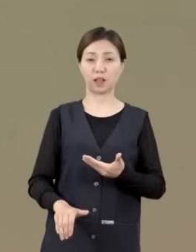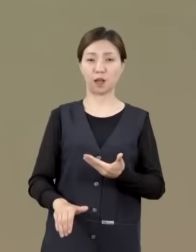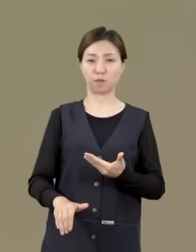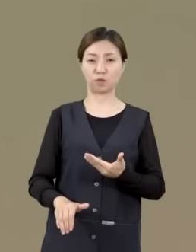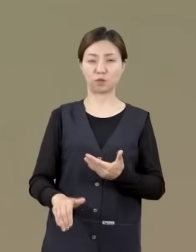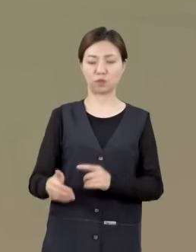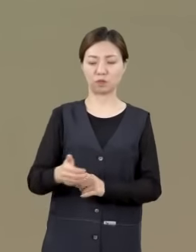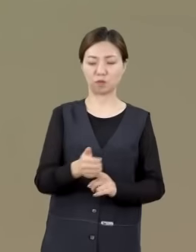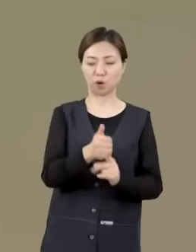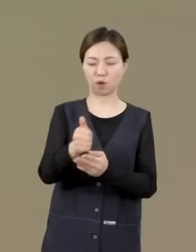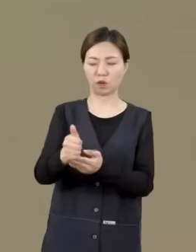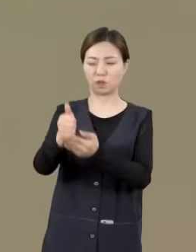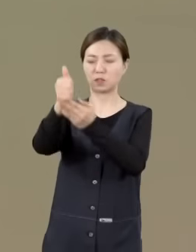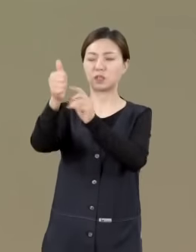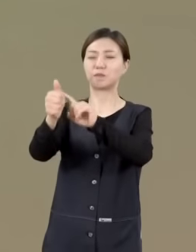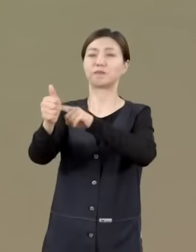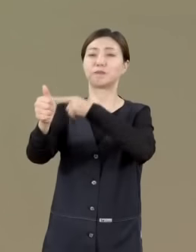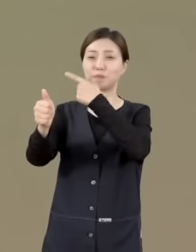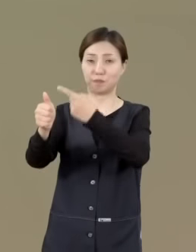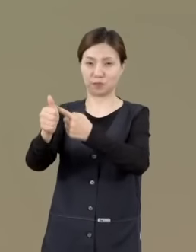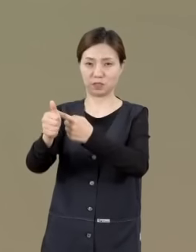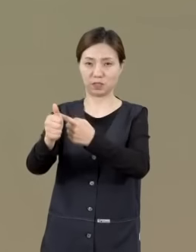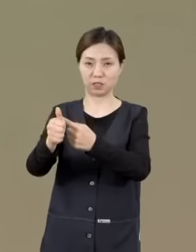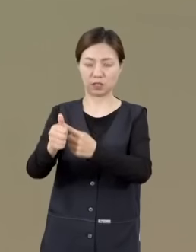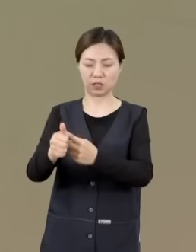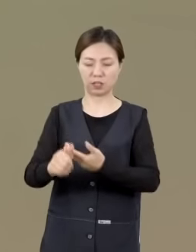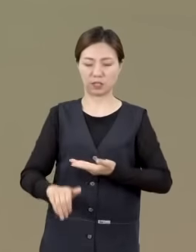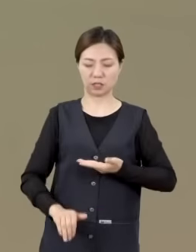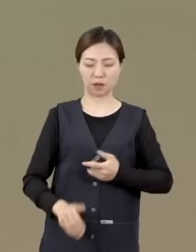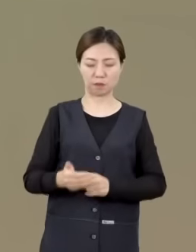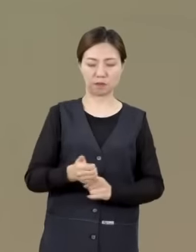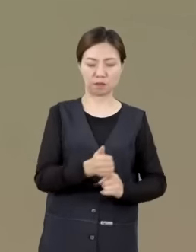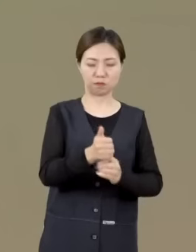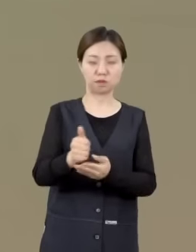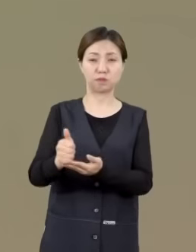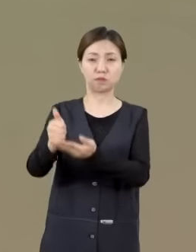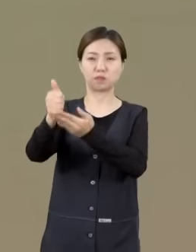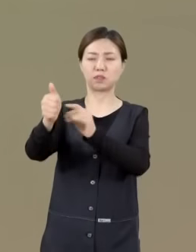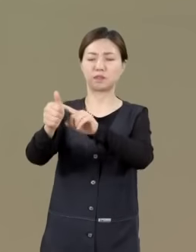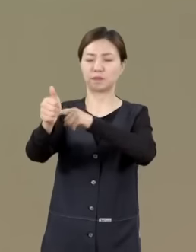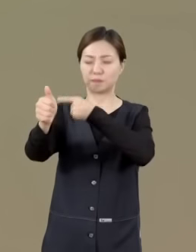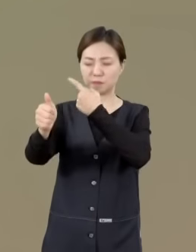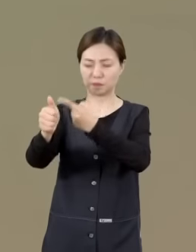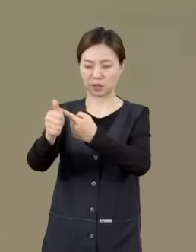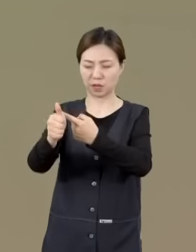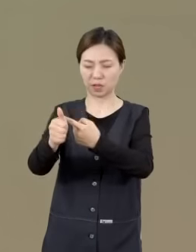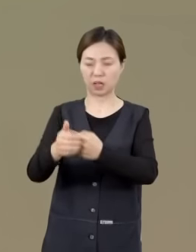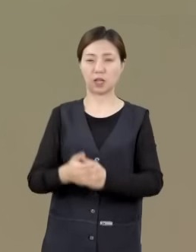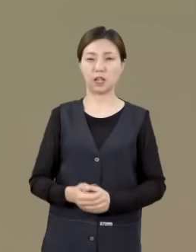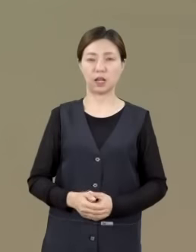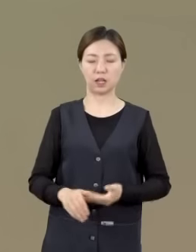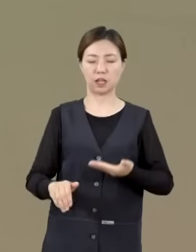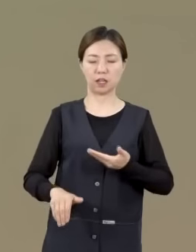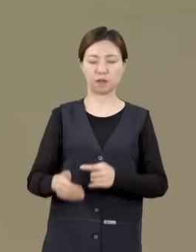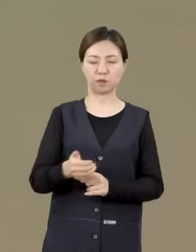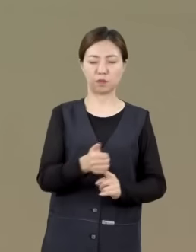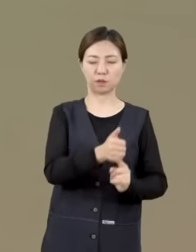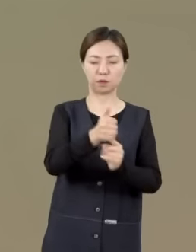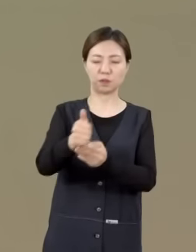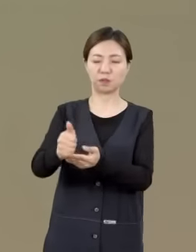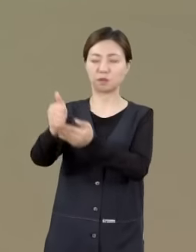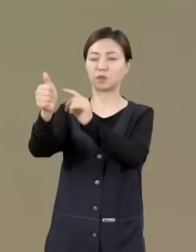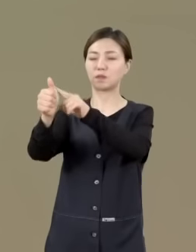감사드립니다 나무석가모니불 나모 서가모니불 나모